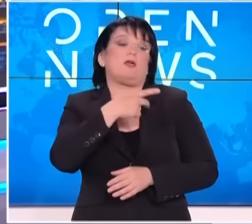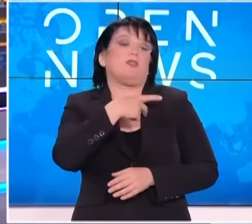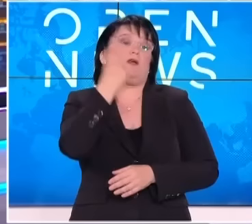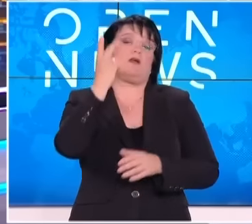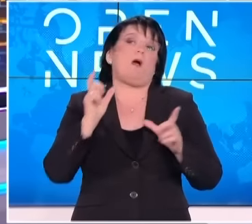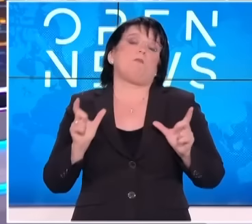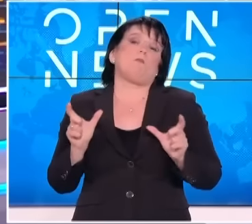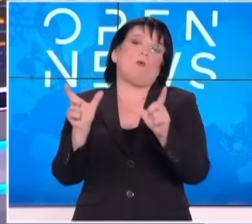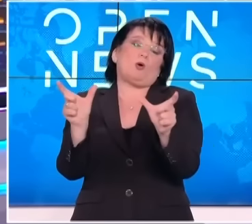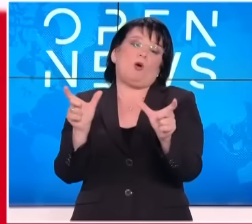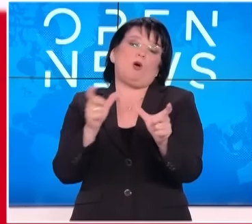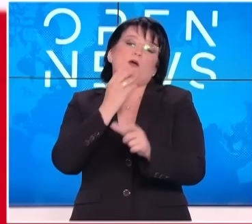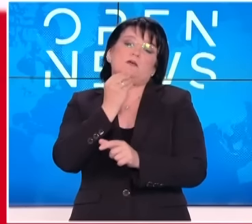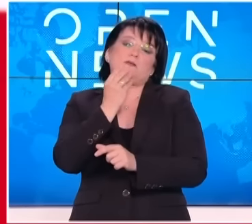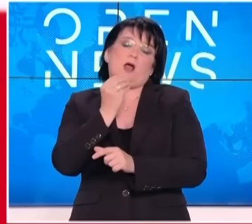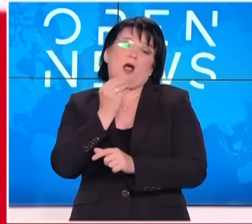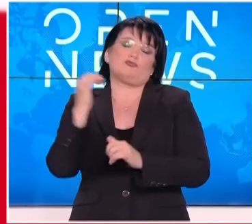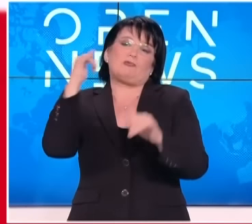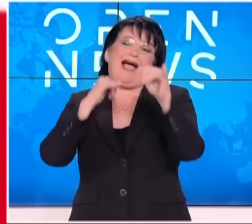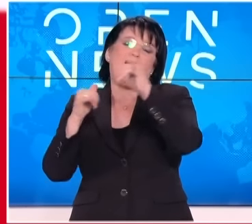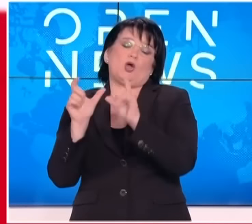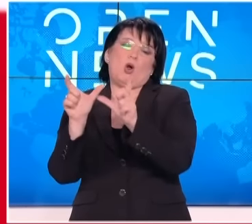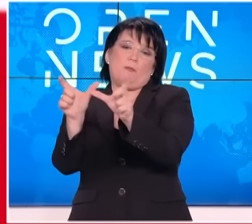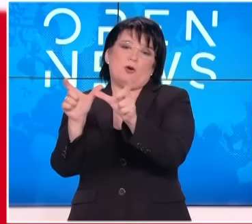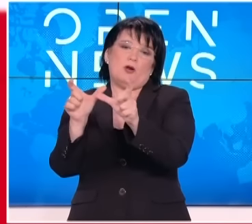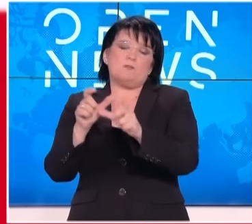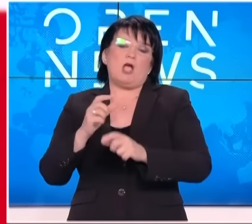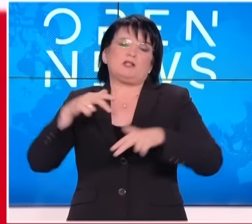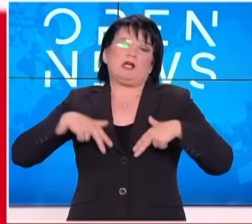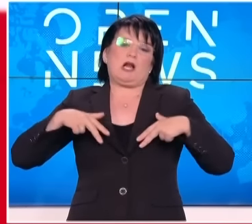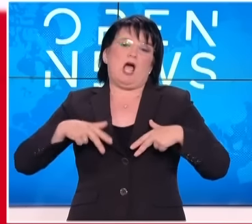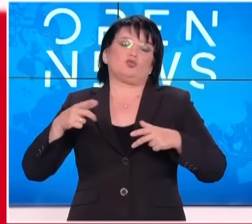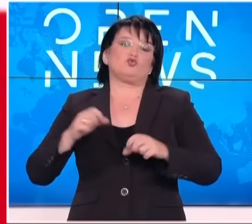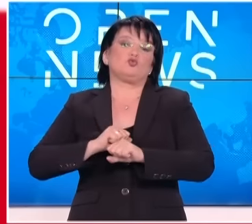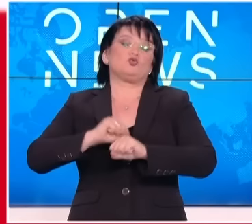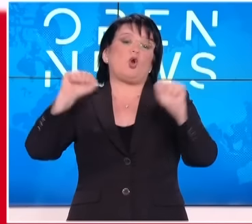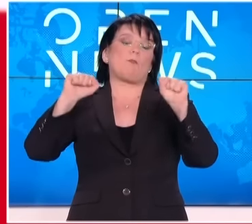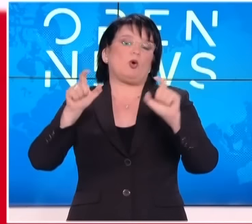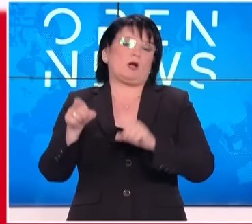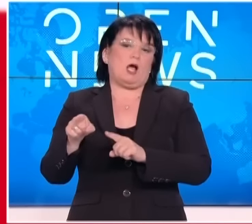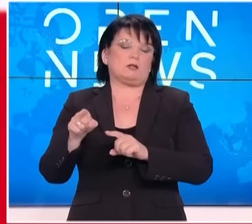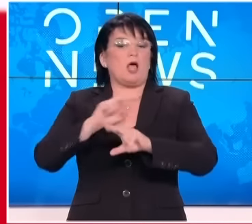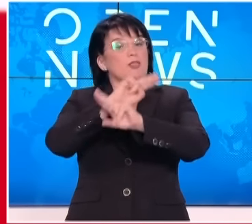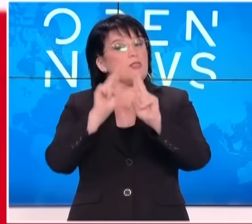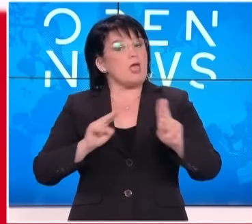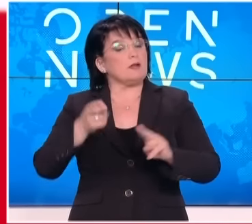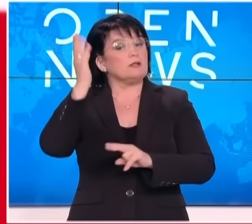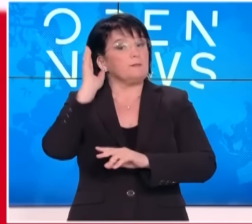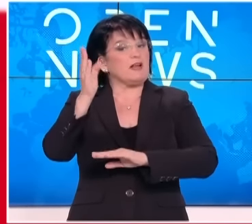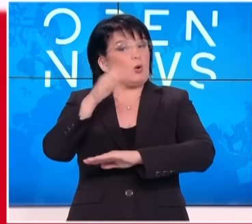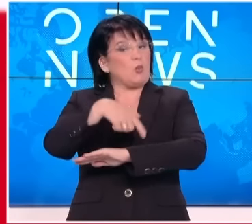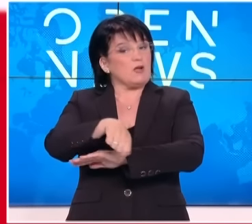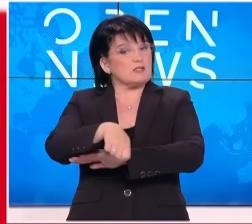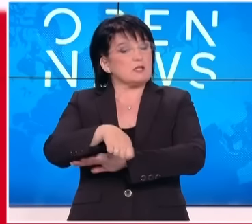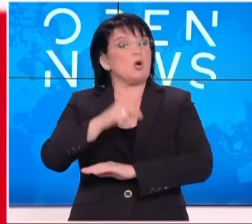αυτοάμυνας στο ισραήλ ένα κράτος δολοφόνο τρομοκράτη που το ίδιο το διεθνές ποινικό δικαστήριο που